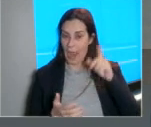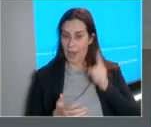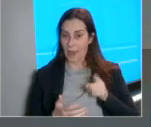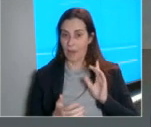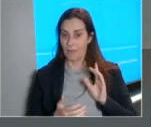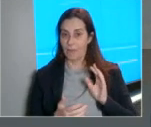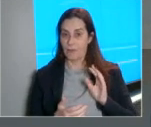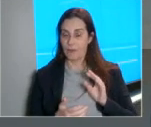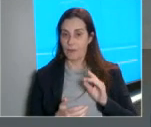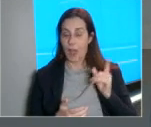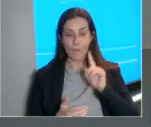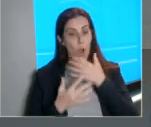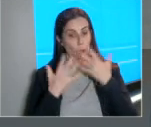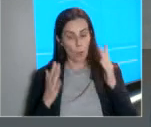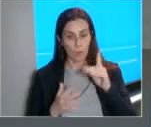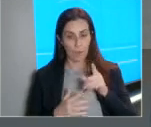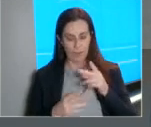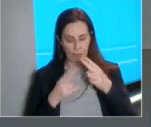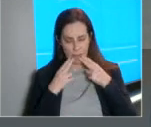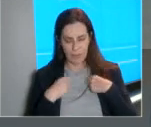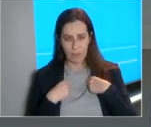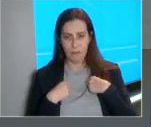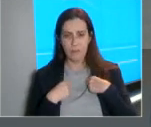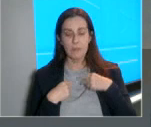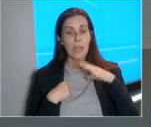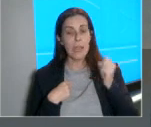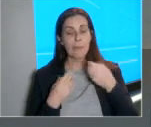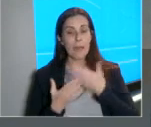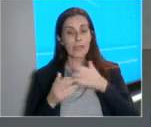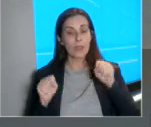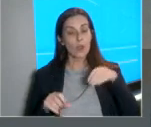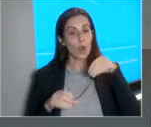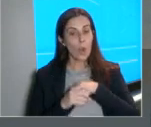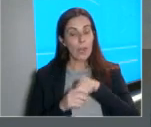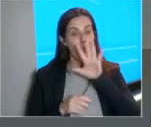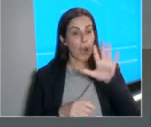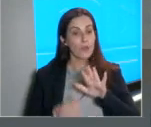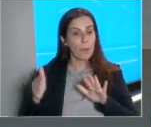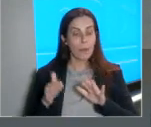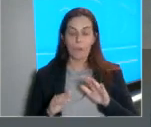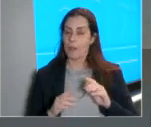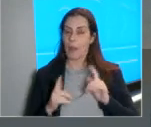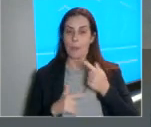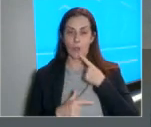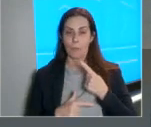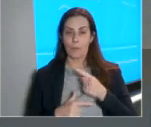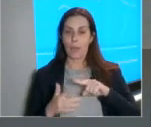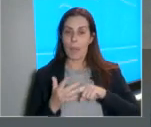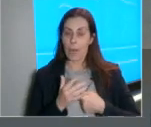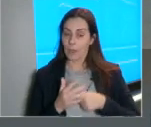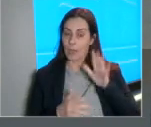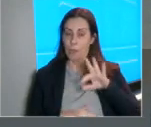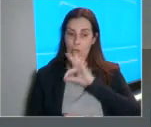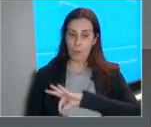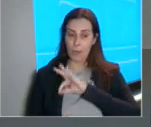מה שמובן. נכון. לא מובן, ואתה תייחס לזה תכף כשיוסף, האם מתווה הנשיא כולל את גוש ה-55, למה? כי המטרה, גם